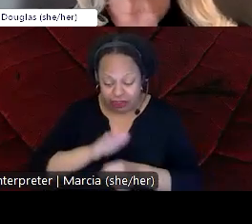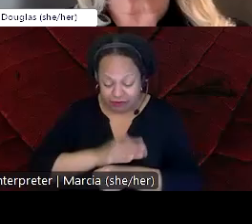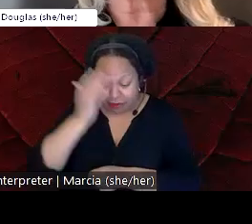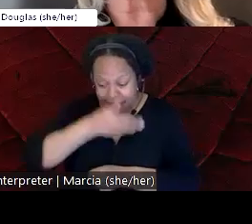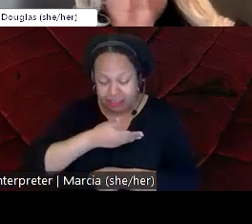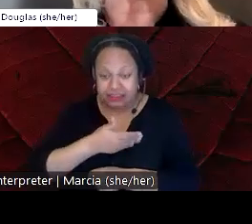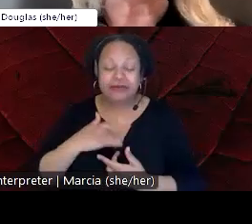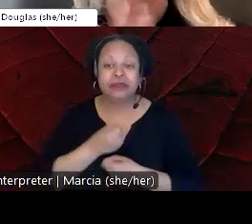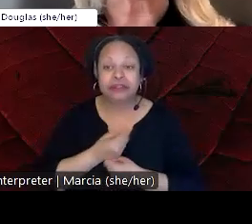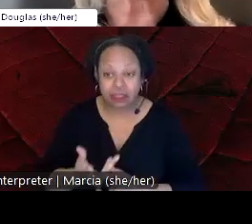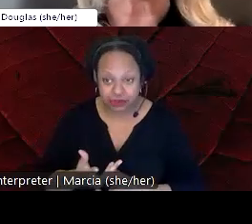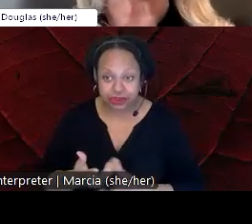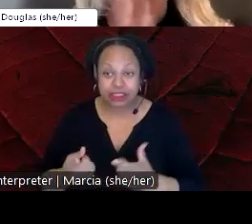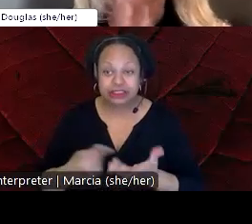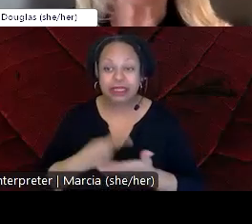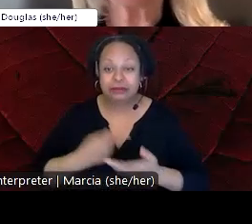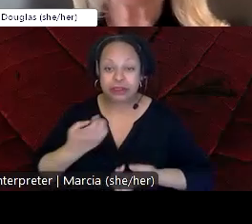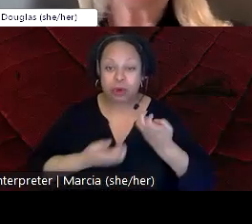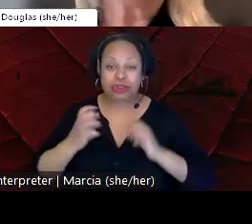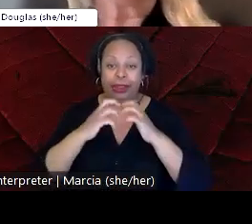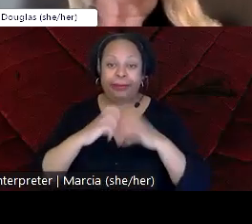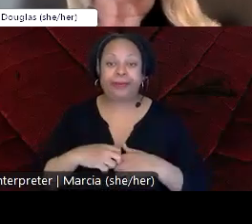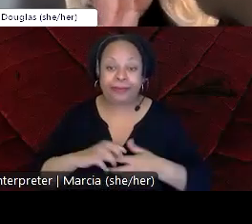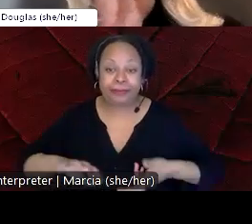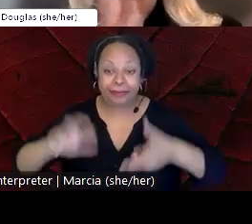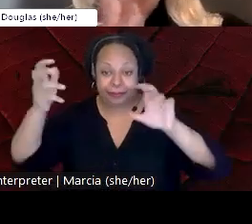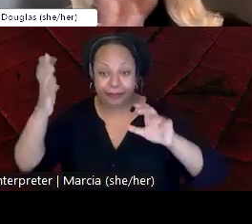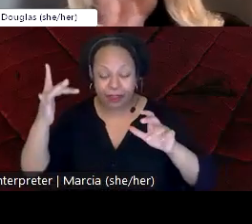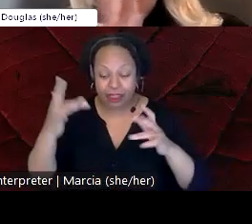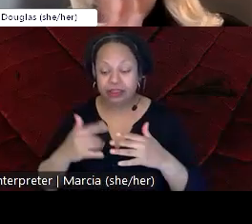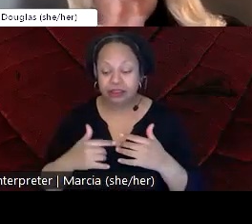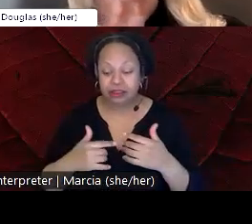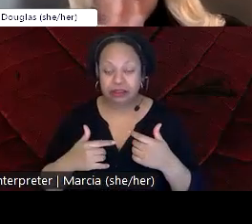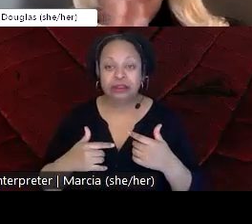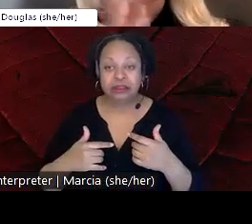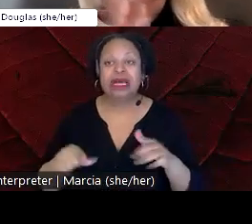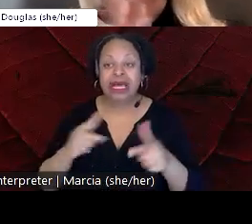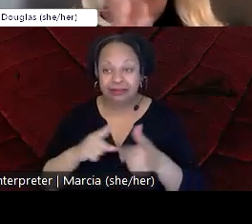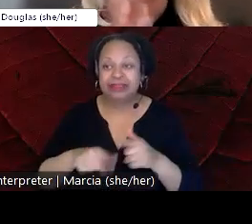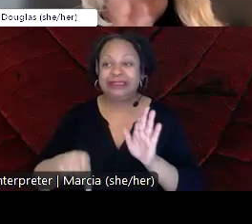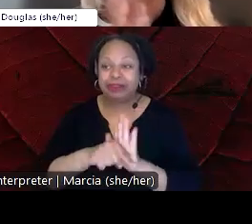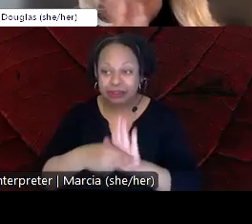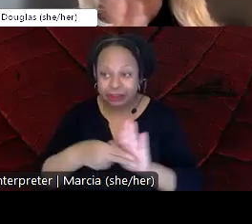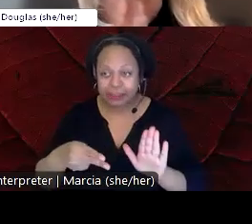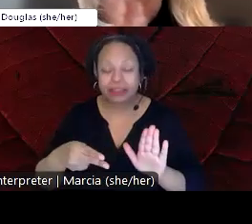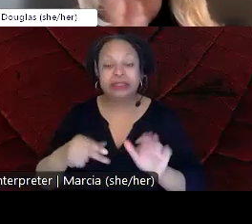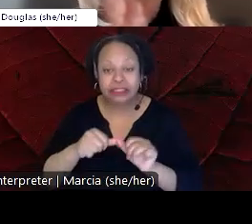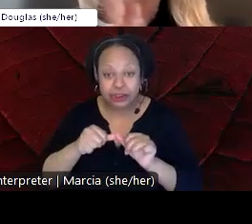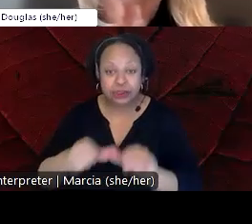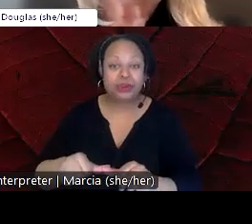qui est neurodivergente doit masquer son état et c'est épuisant.